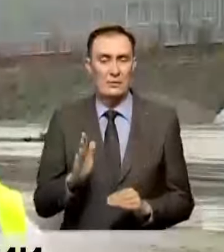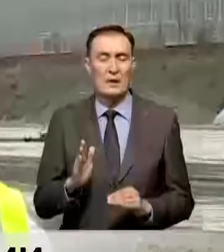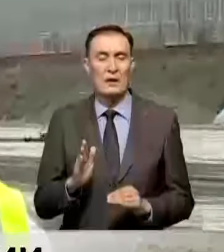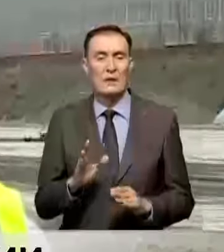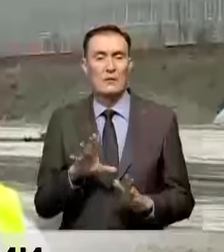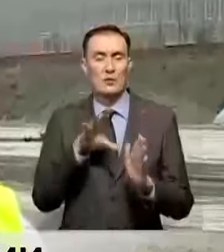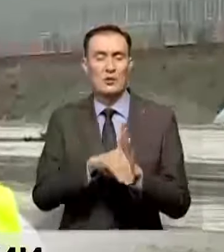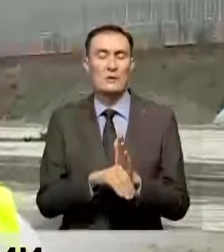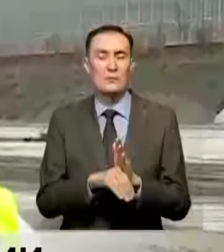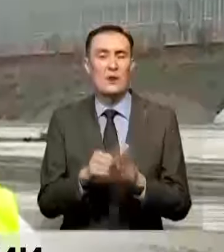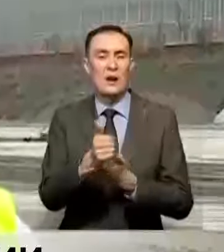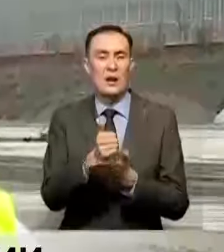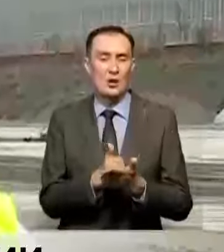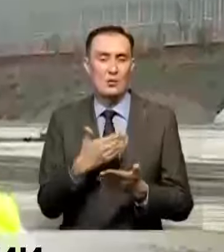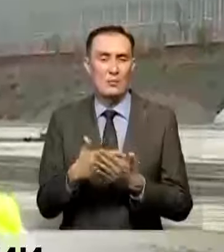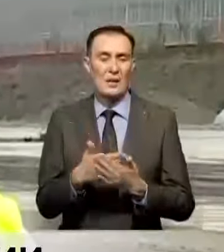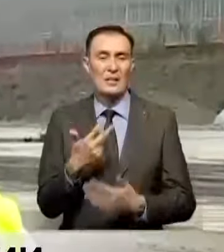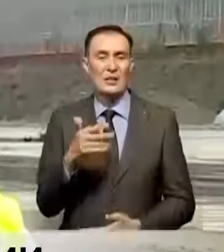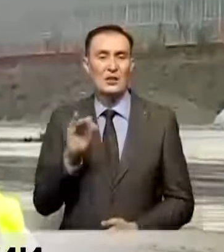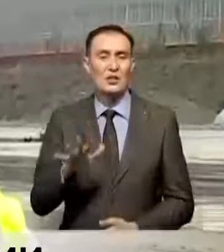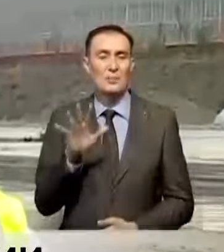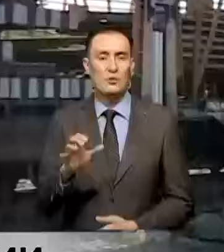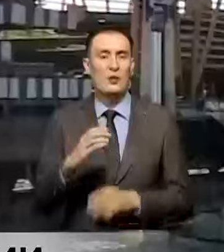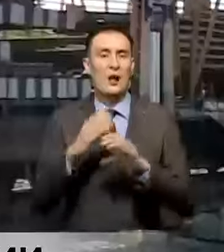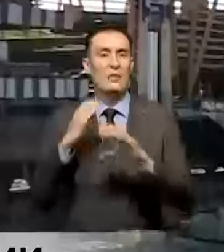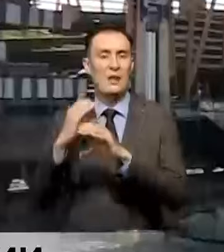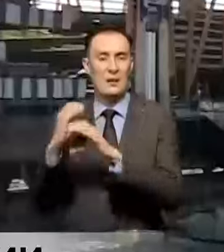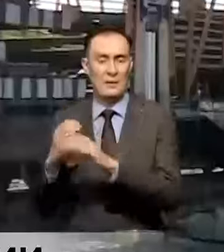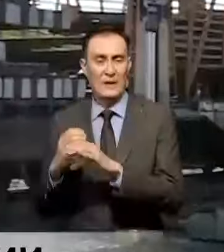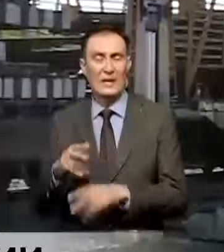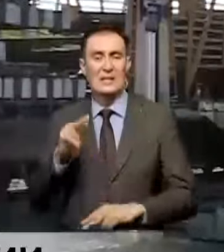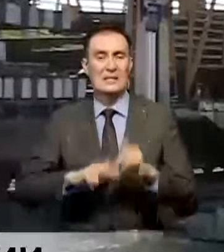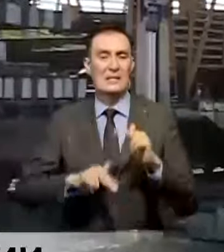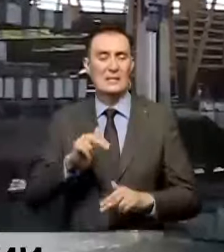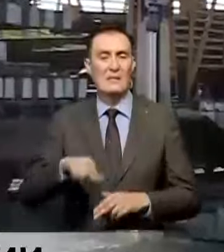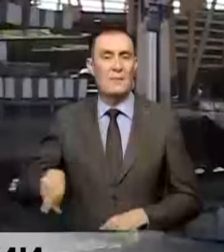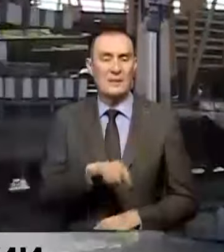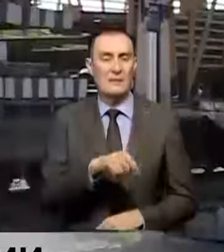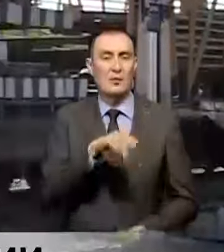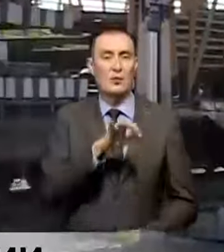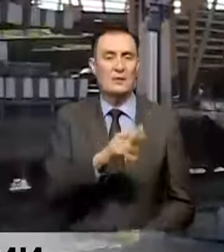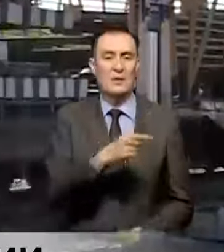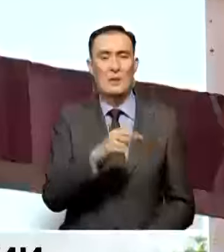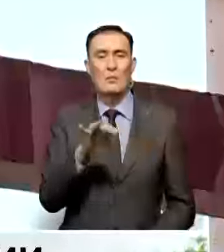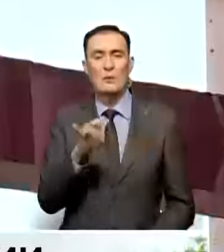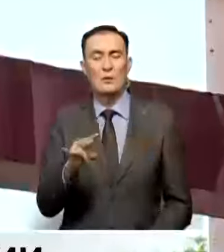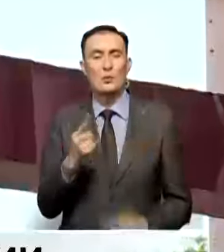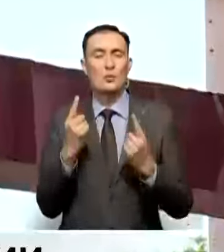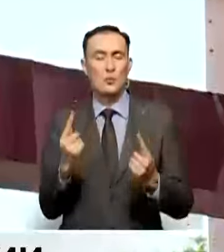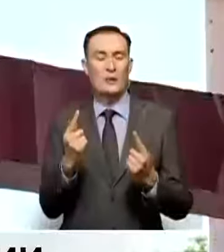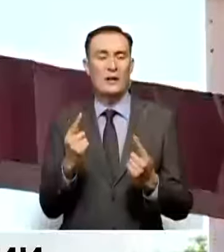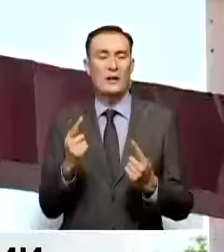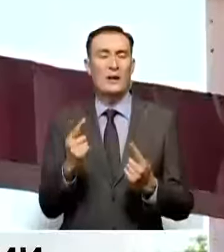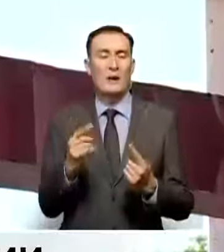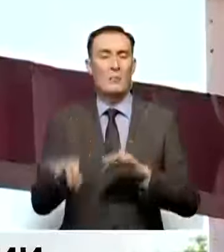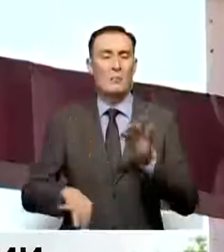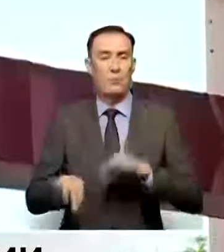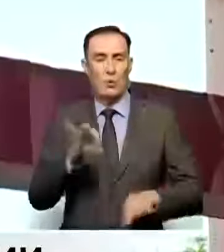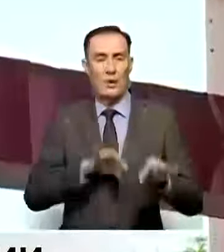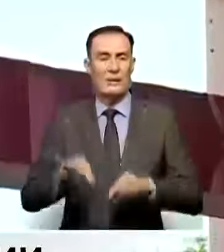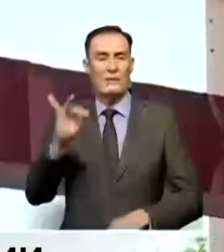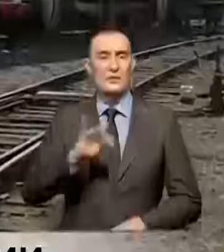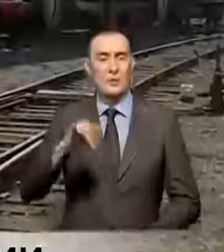размещению и краткосрочному хранению порядка 3500 контейнеров. Строительство магистрали Достык-Мойынты – одно из крупных инфраструктурных проектов